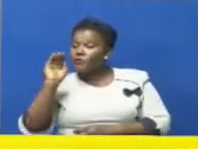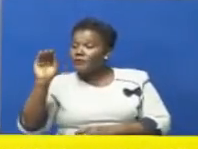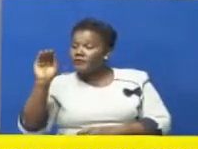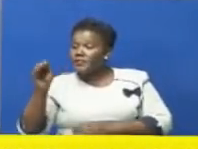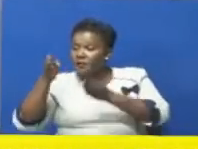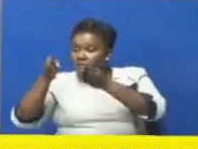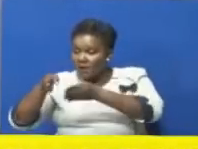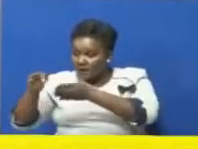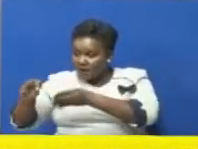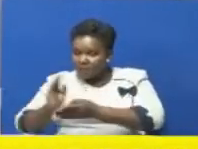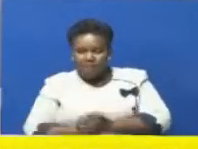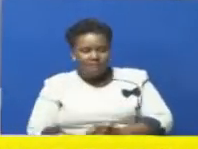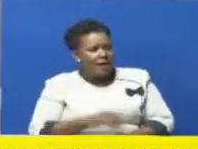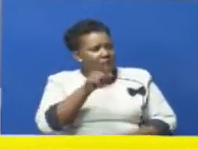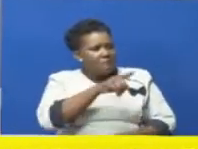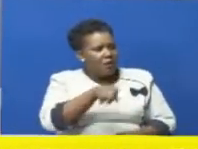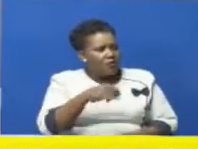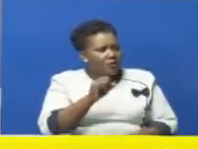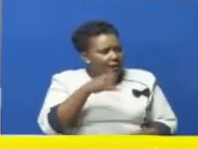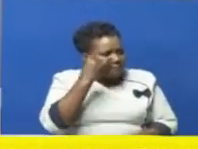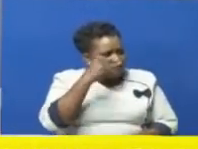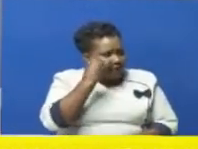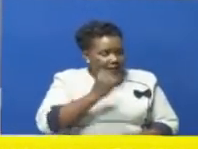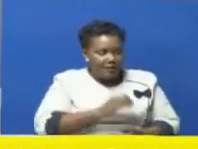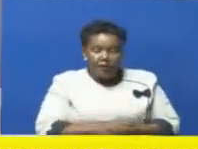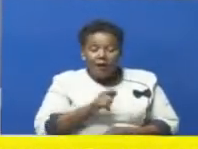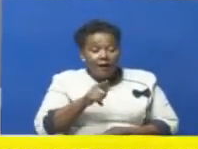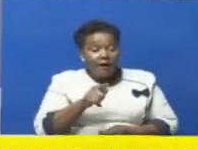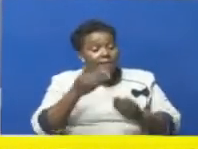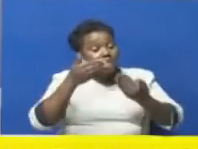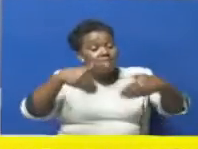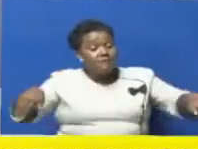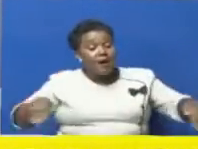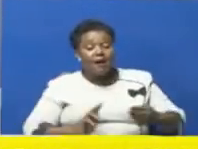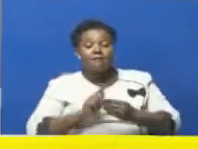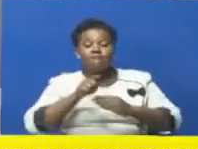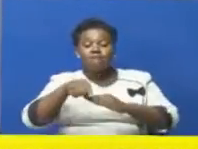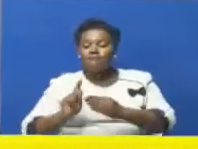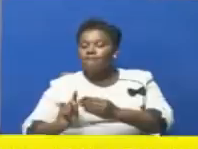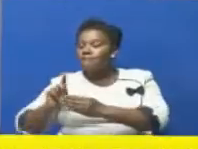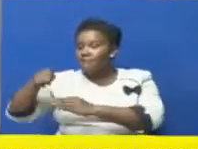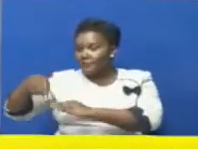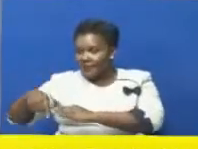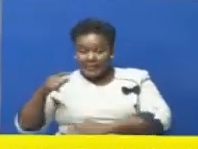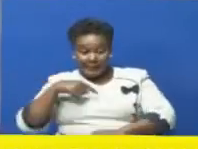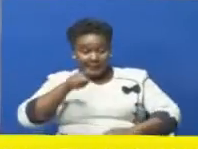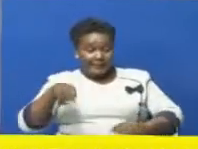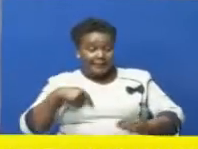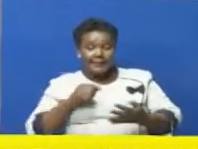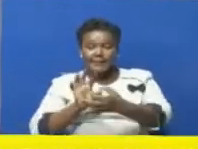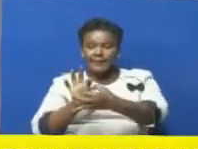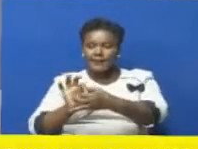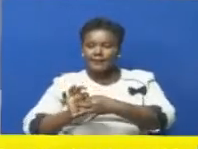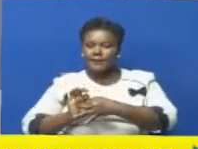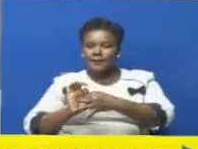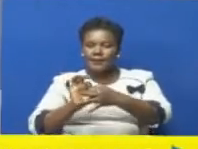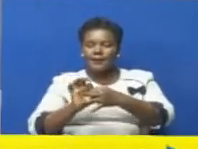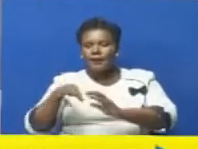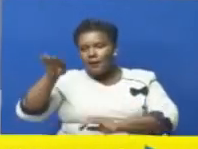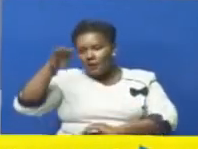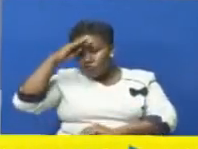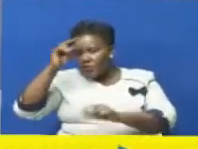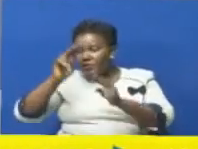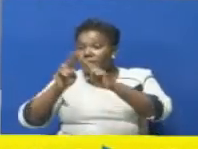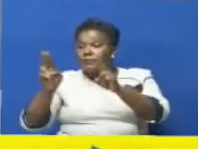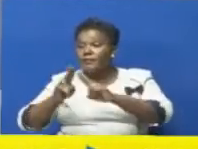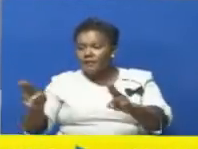makosa madawa ya kulevya, wanasema makosa yanayovuka mipaka. Haya ni makosa yapo, na kwa sababu tunashirikiana na polisi ya